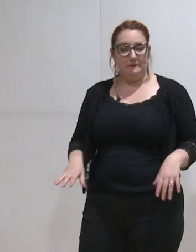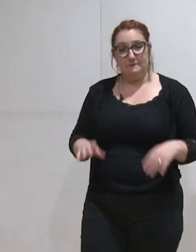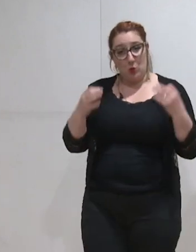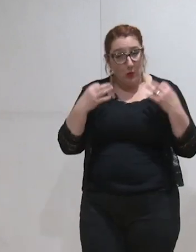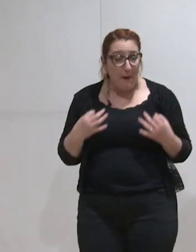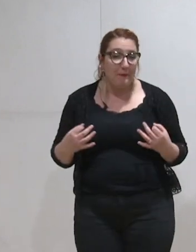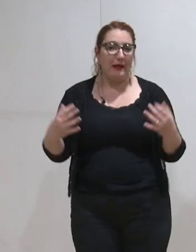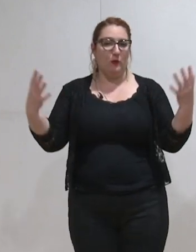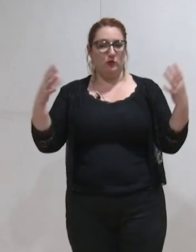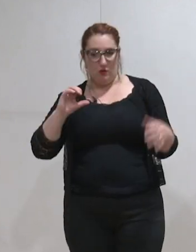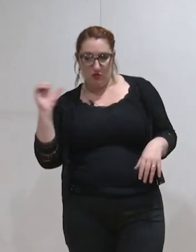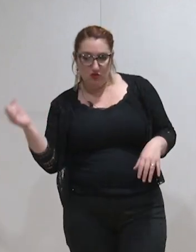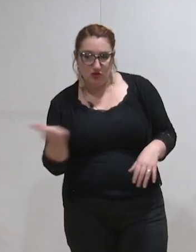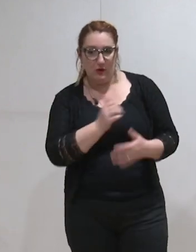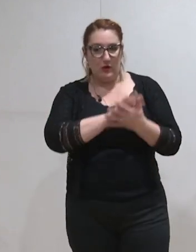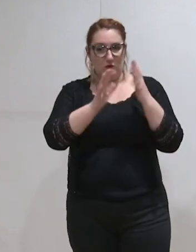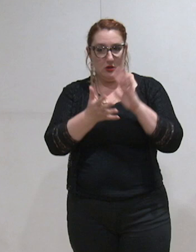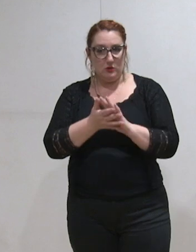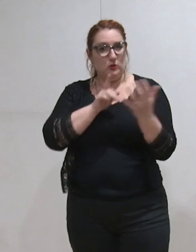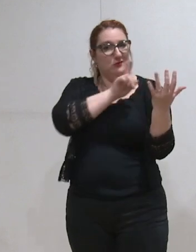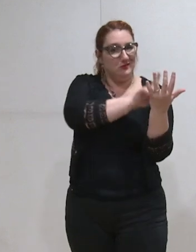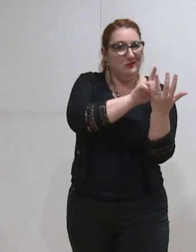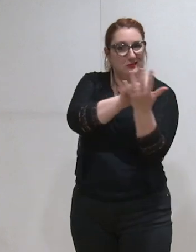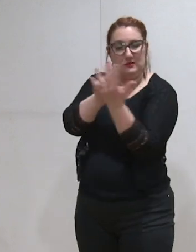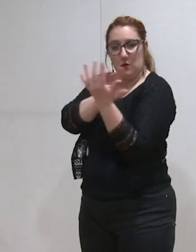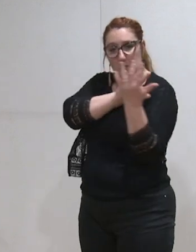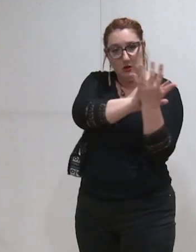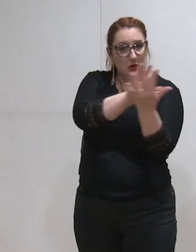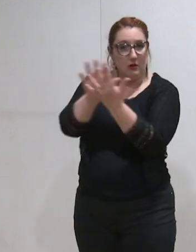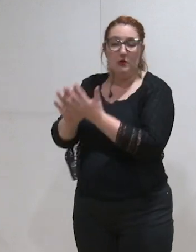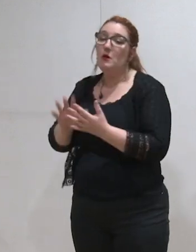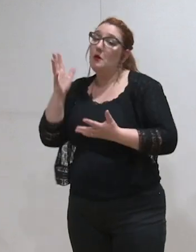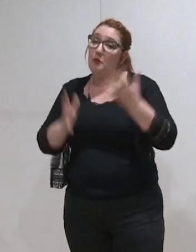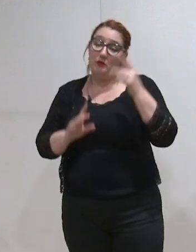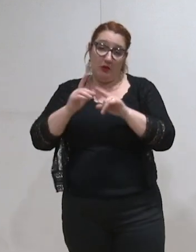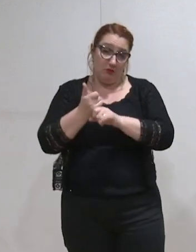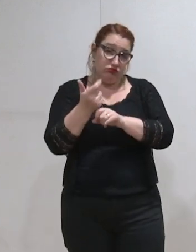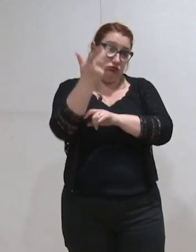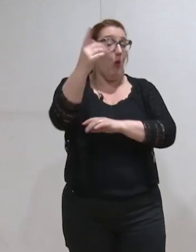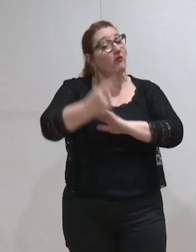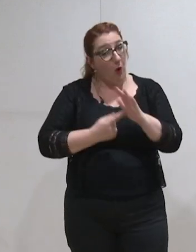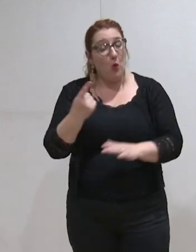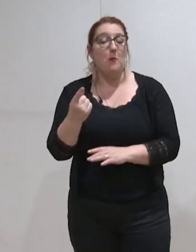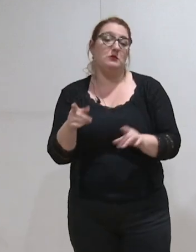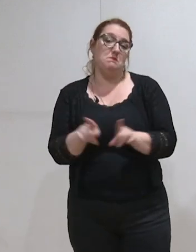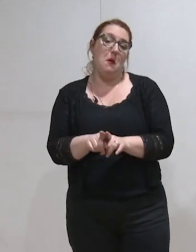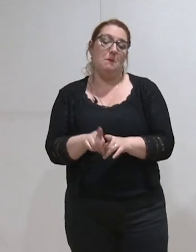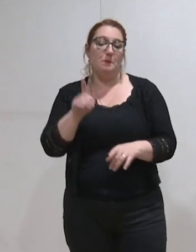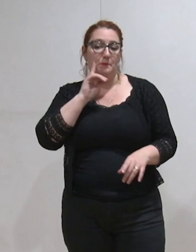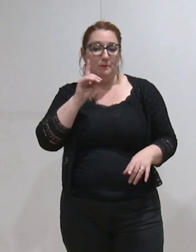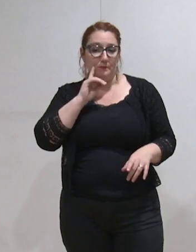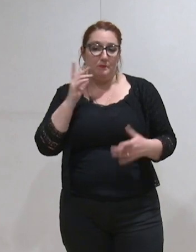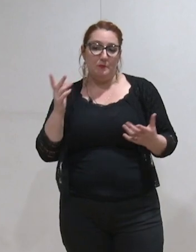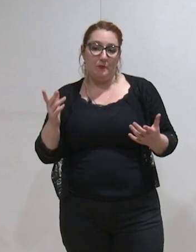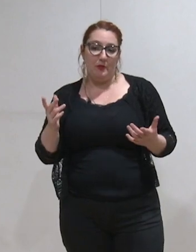temps-là avec chacune d'entre elles on peut peut-être même d'ailleurs imaginer qu'on le refera les années suivante parce que ça permet d'éclairer